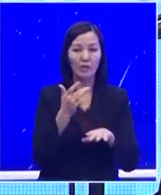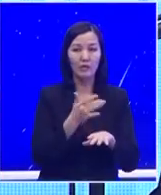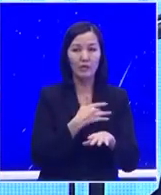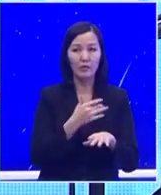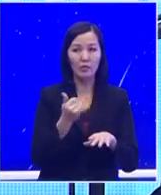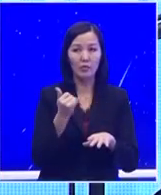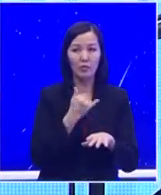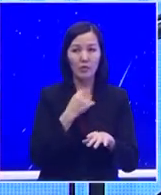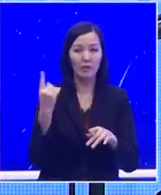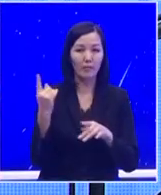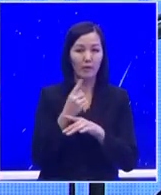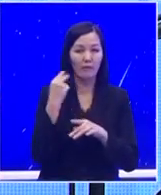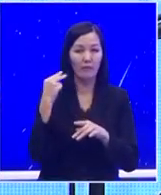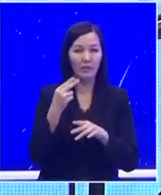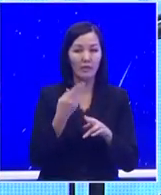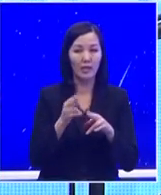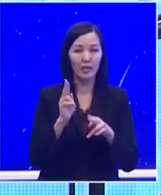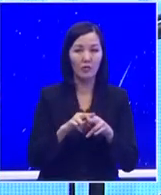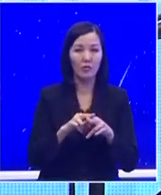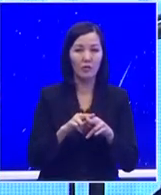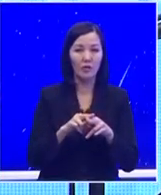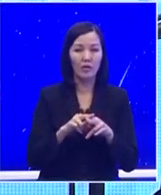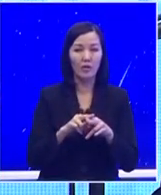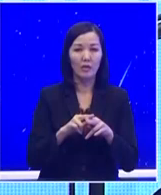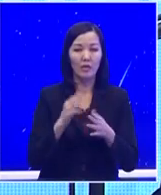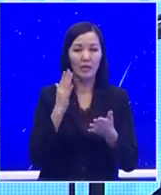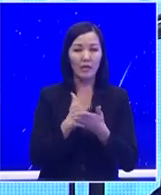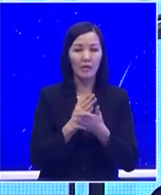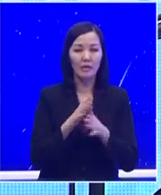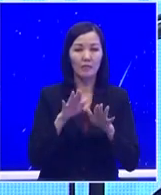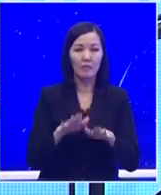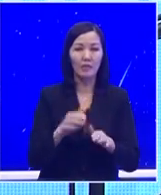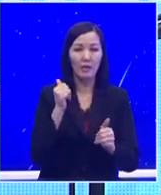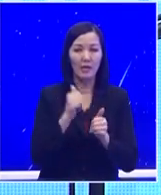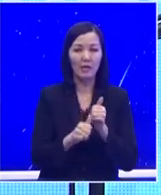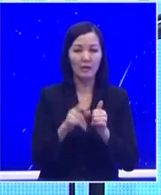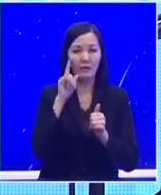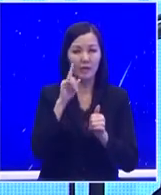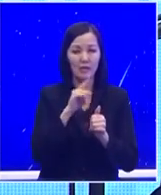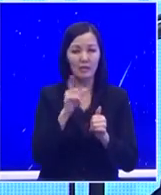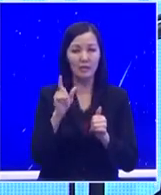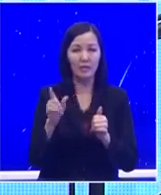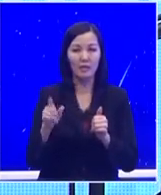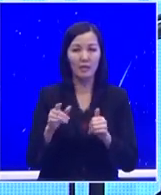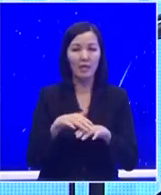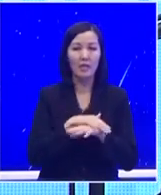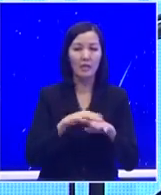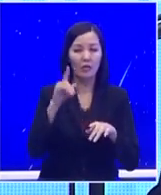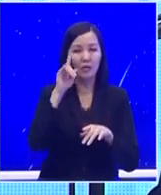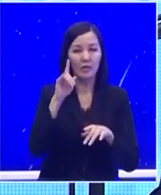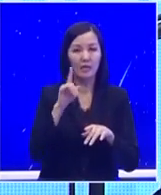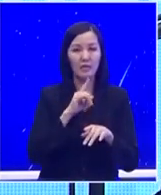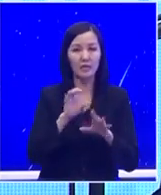нашего первого президента, в котором без преувеличения есть место для каждого казахстанца. И народ Казахстана